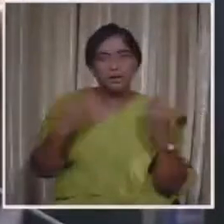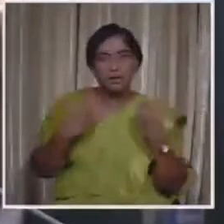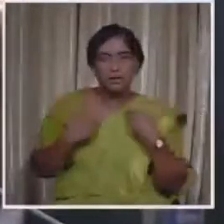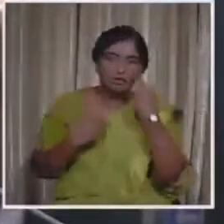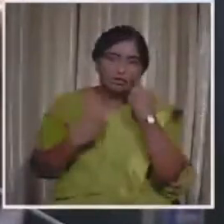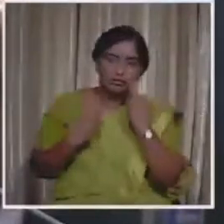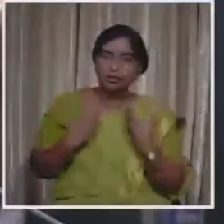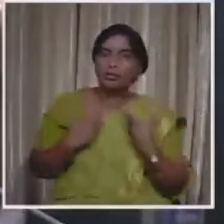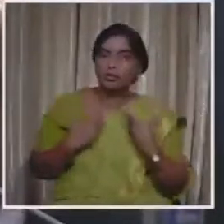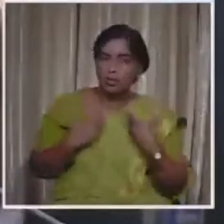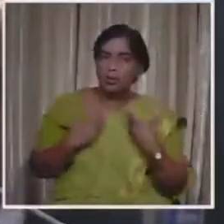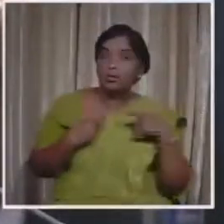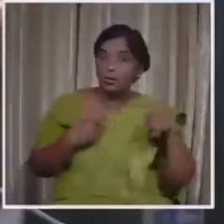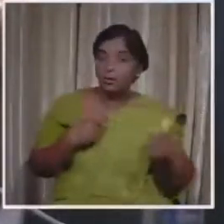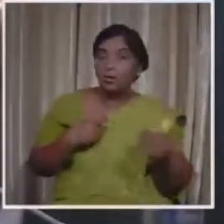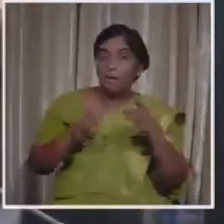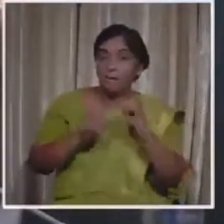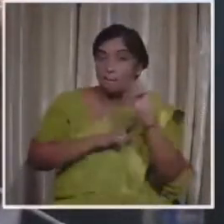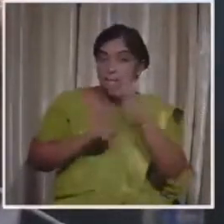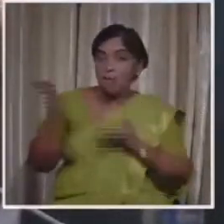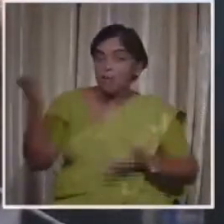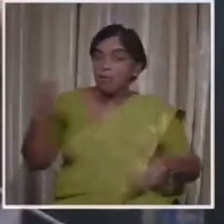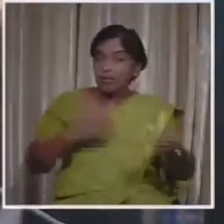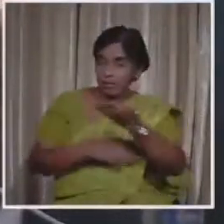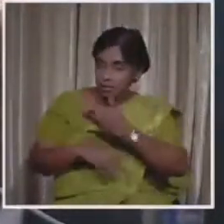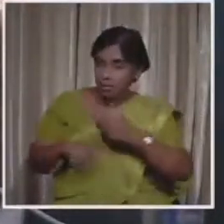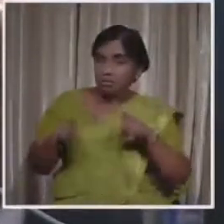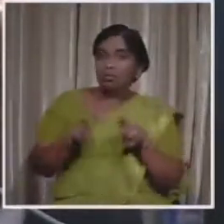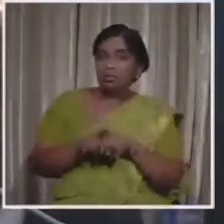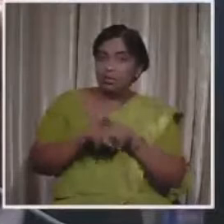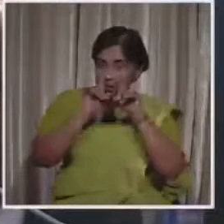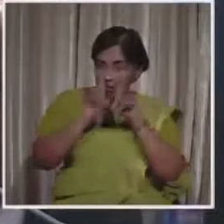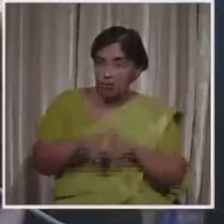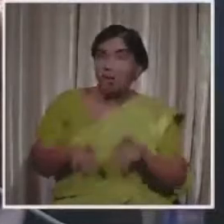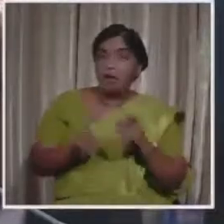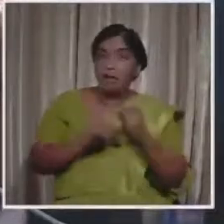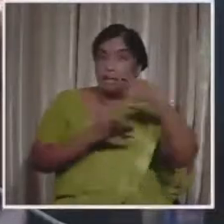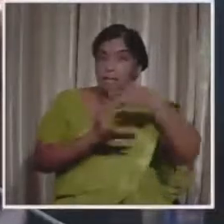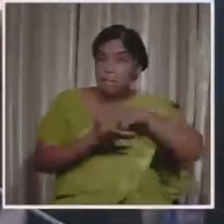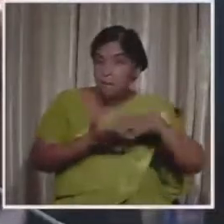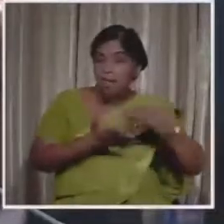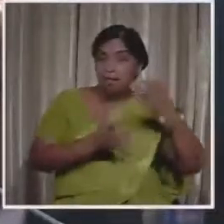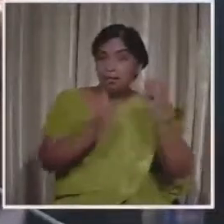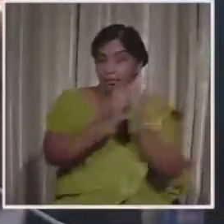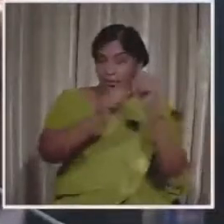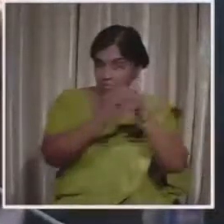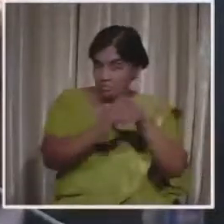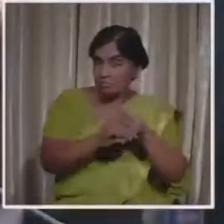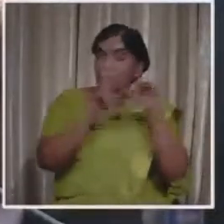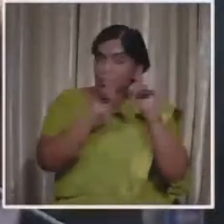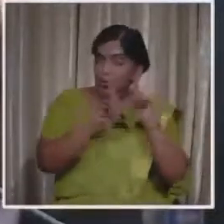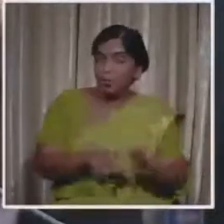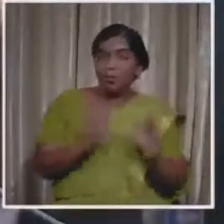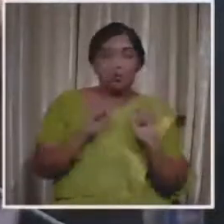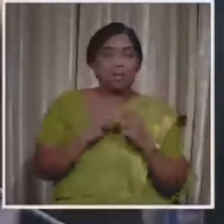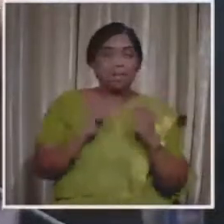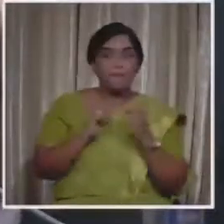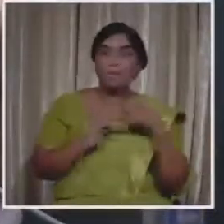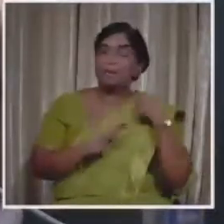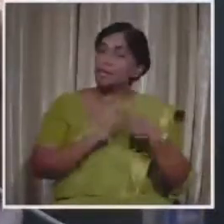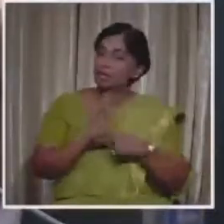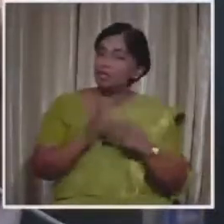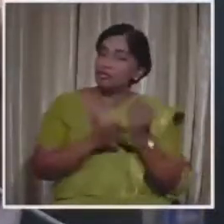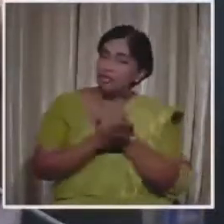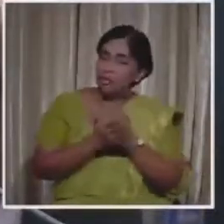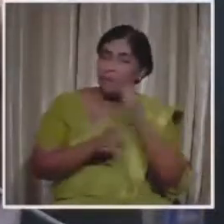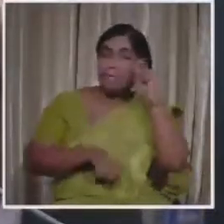వెచ్చ మే సహోదర పార్లమెంట్ మంత్రి వరు ఉంటత్ ఏ వగేం పలత్పాల నియోజిత వరు ఉంటత్ ఏ వగేం ఏకెం హానిడ పత్తి మే రటే హేమ